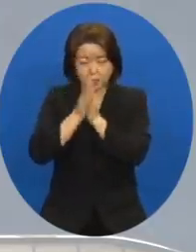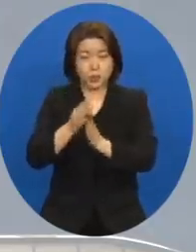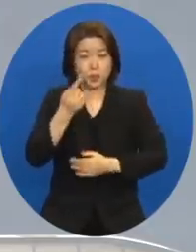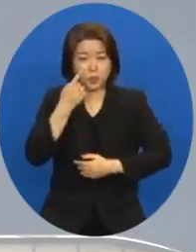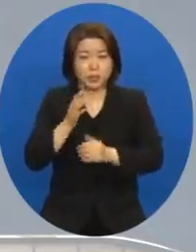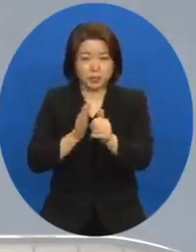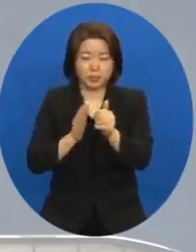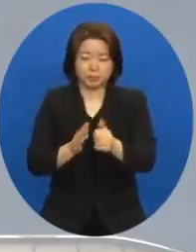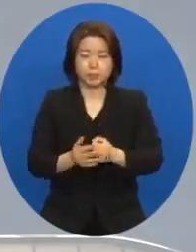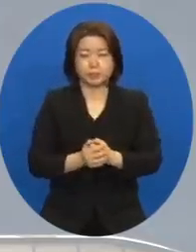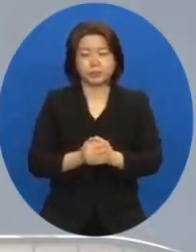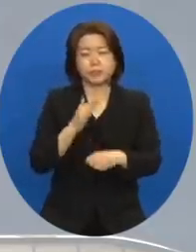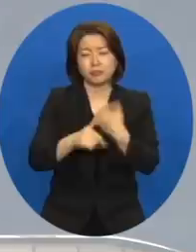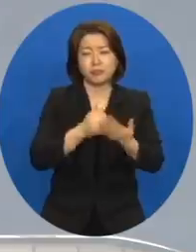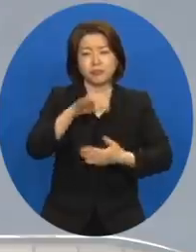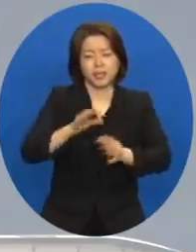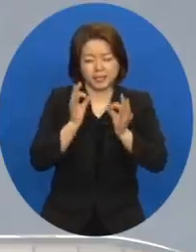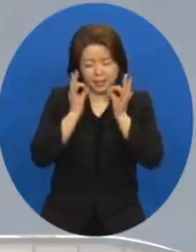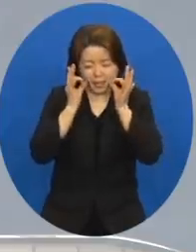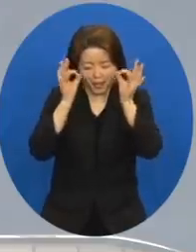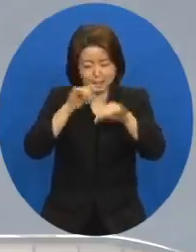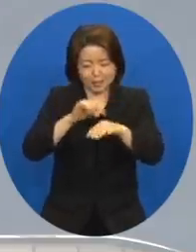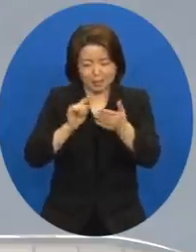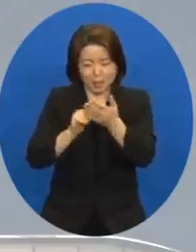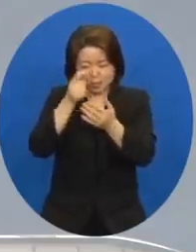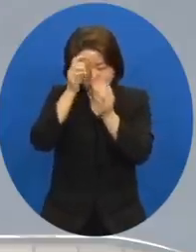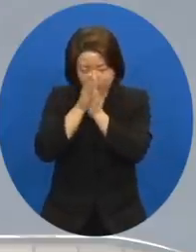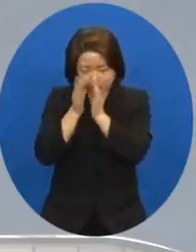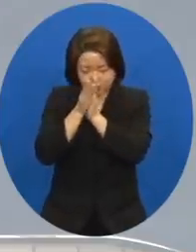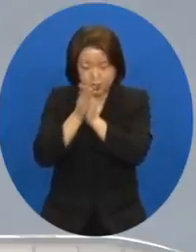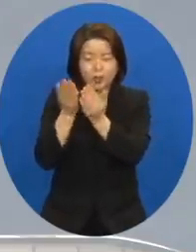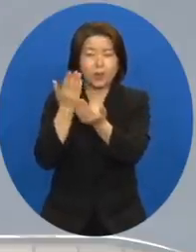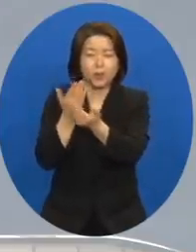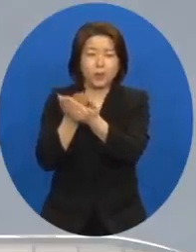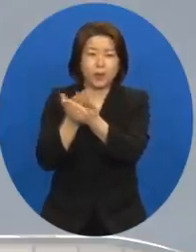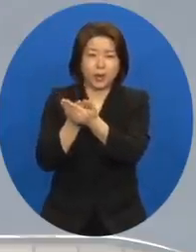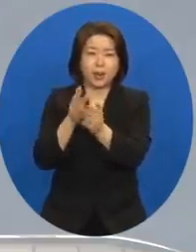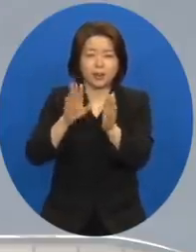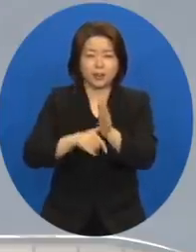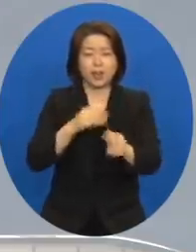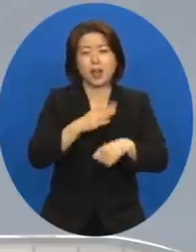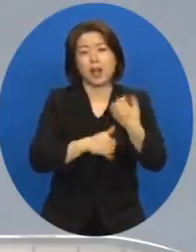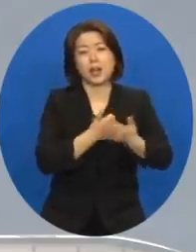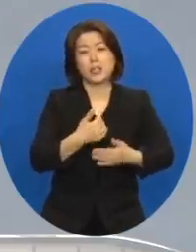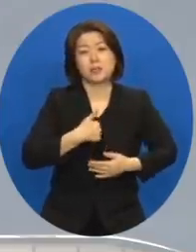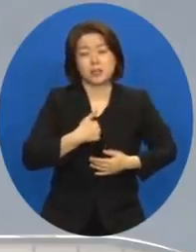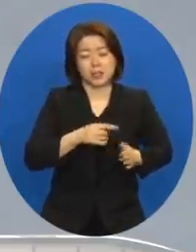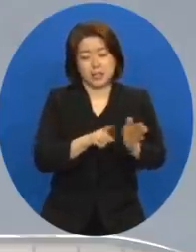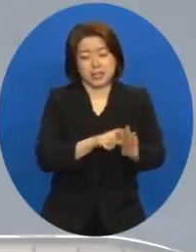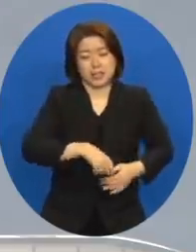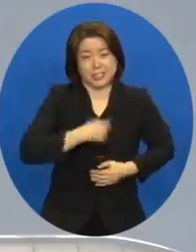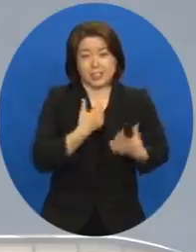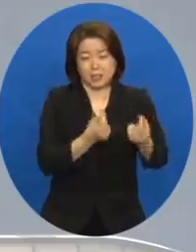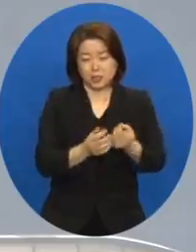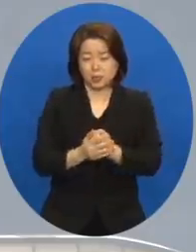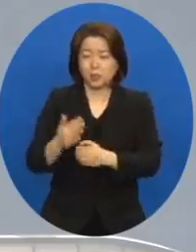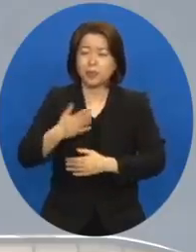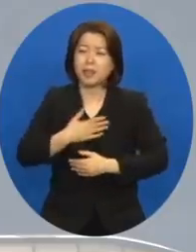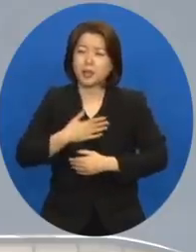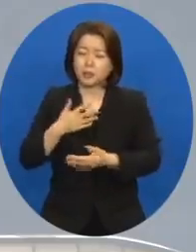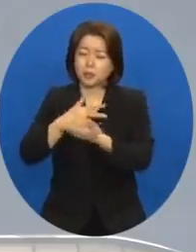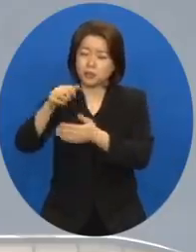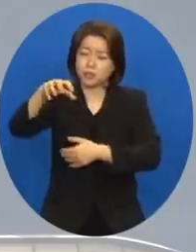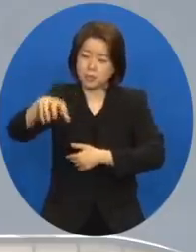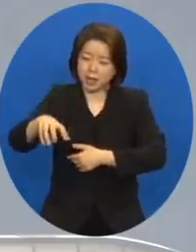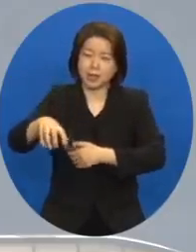하나님 앞에 간절한 마음으로 구하실 때 하나님이 나에게 신실 하신 것처럼 저도 예수님 안에서 언제나 주님